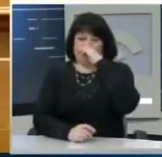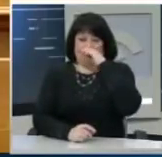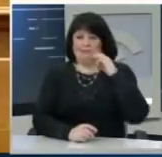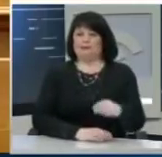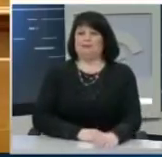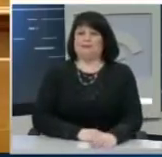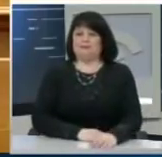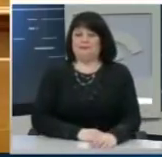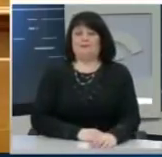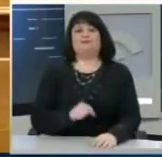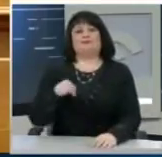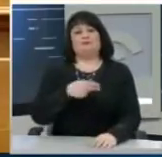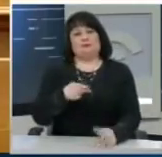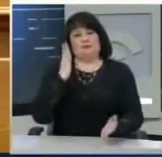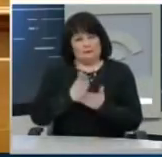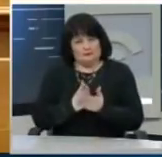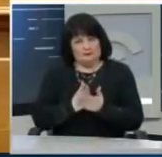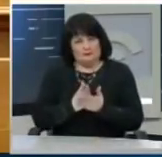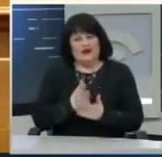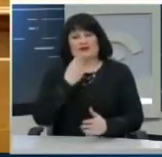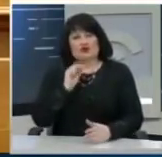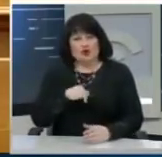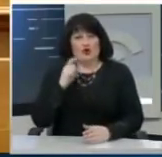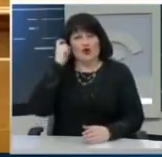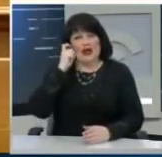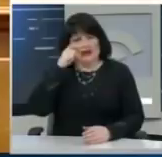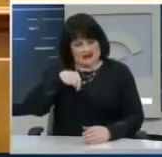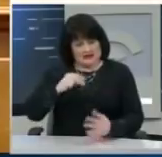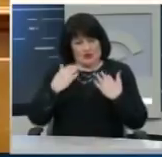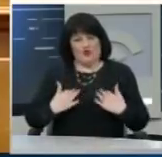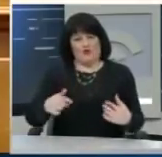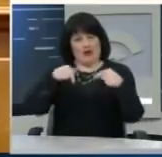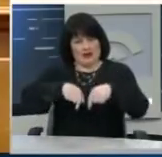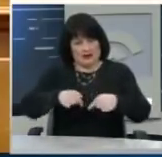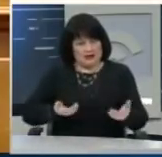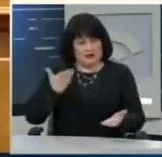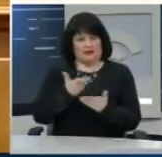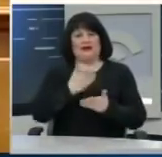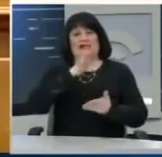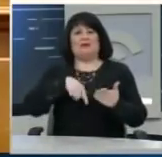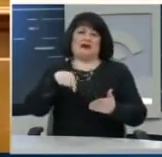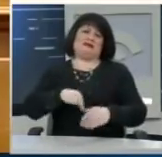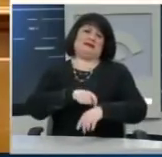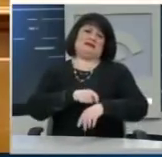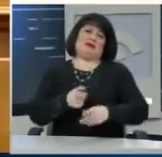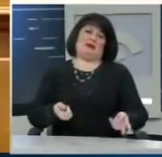Και γι' αυτό βεβαίως επιλέξαμε να εισάγουμε την έκθεση στην Ολομέλεια σήμερα.